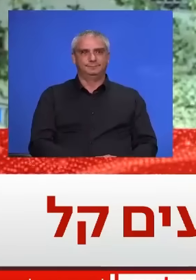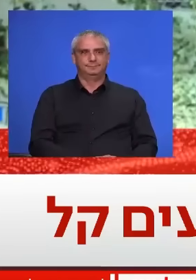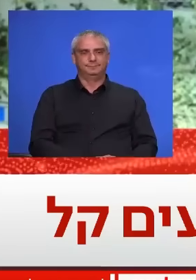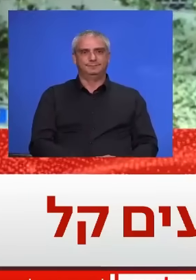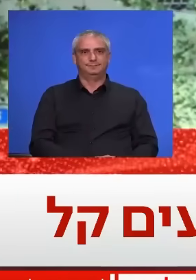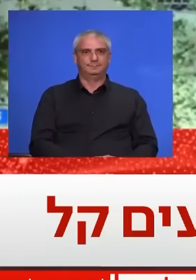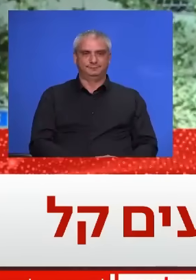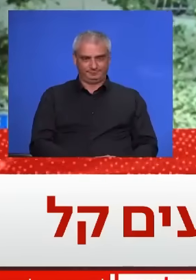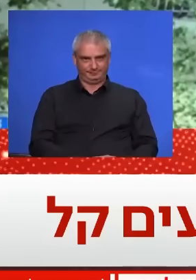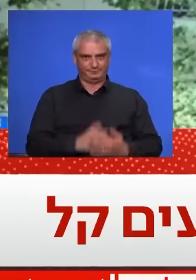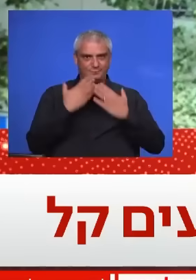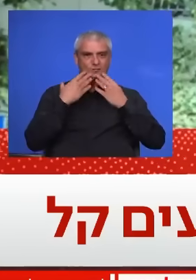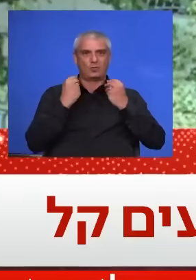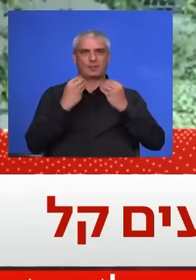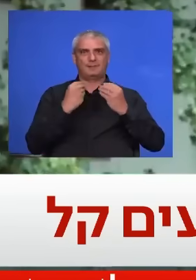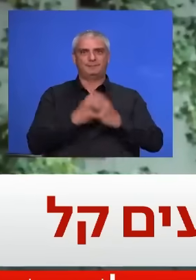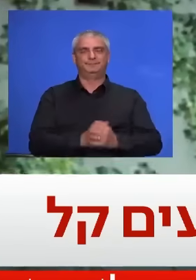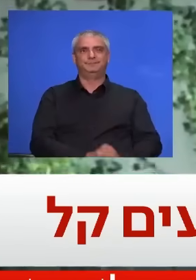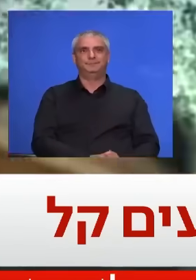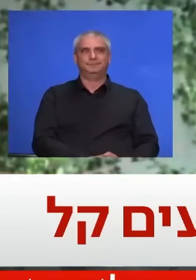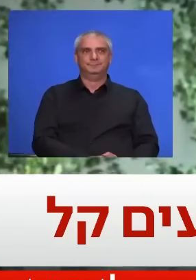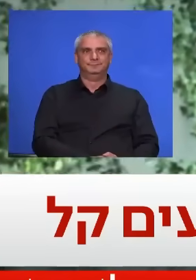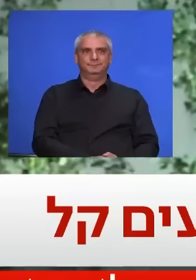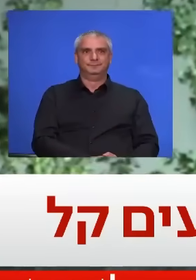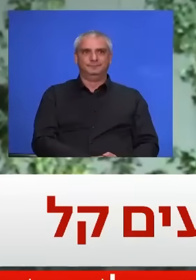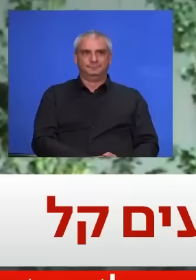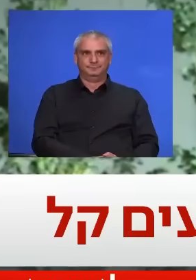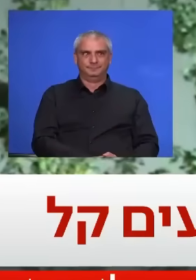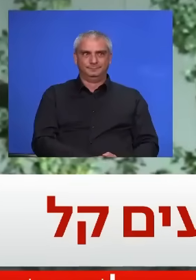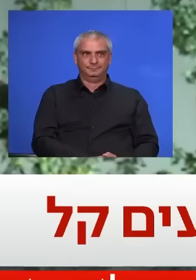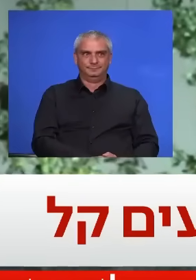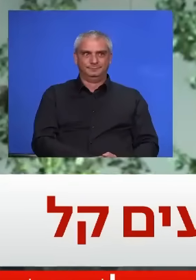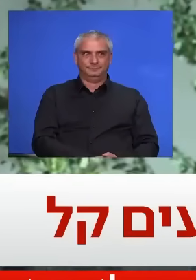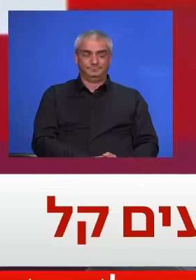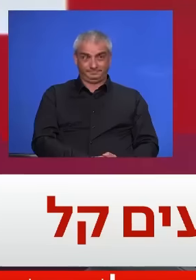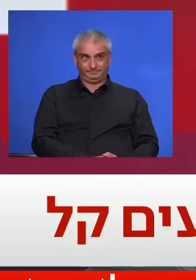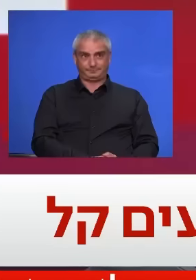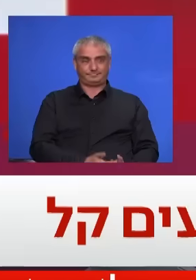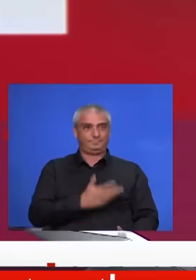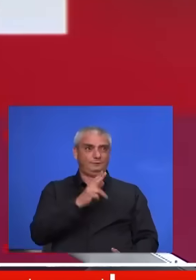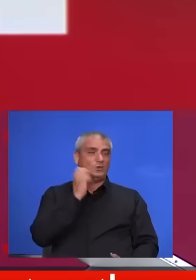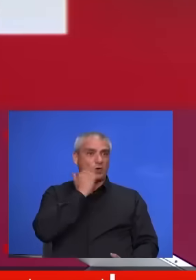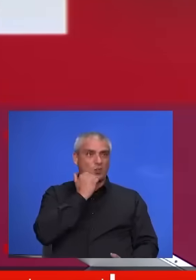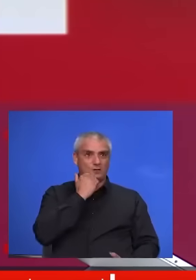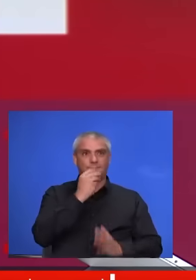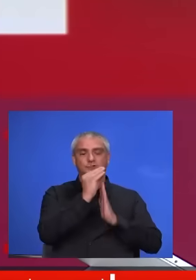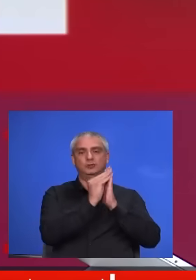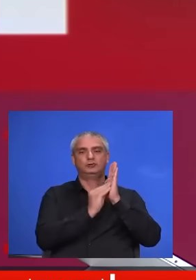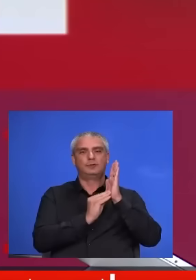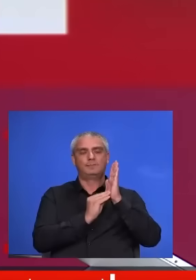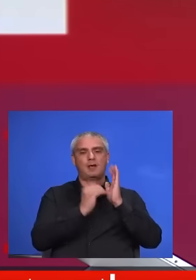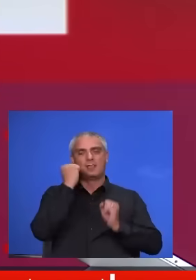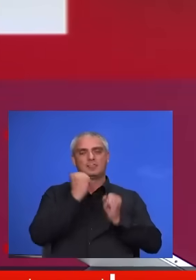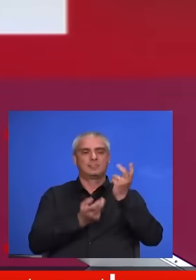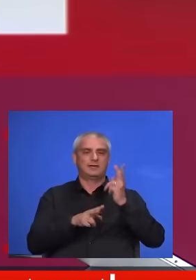רבה, חיים. ובכל יום רשימת הנרצחות והנרצחים מתארכת